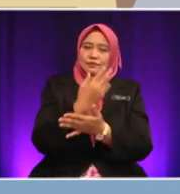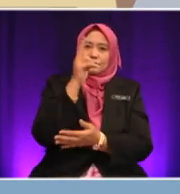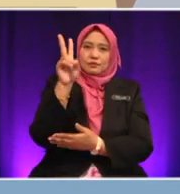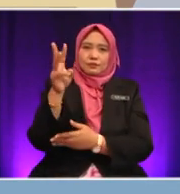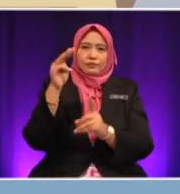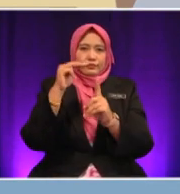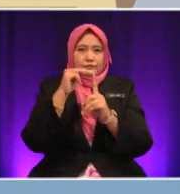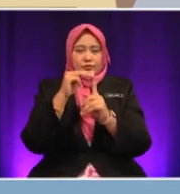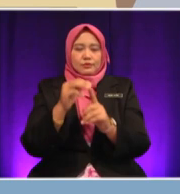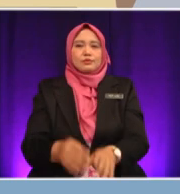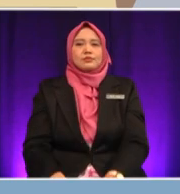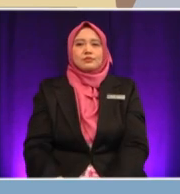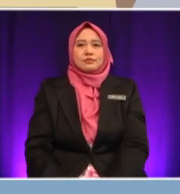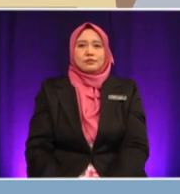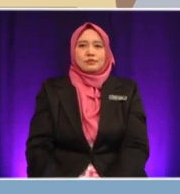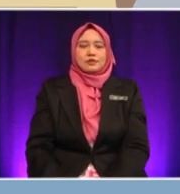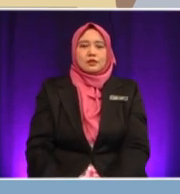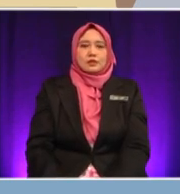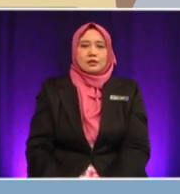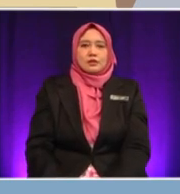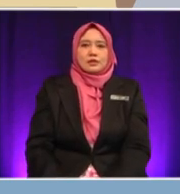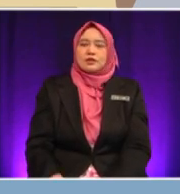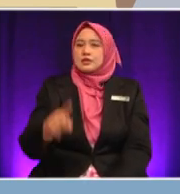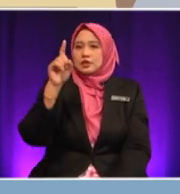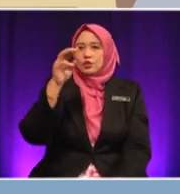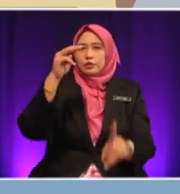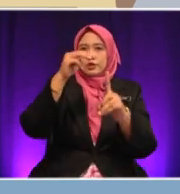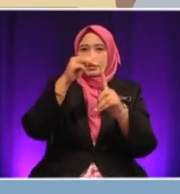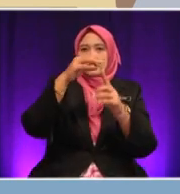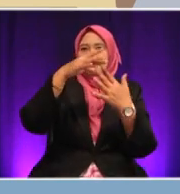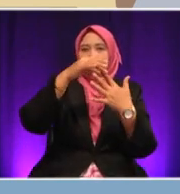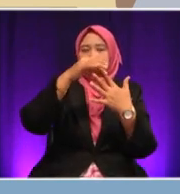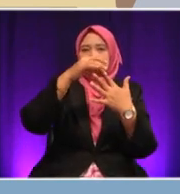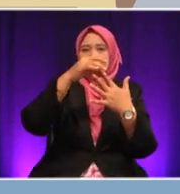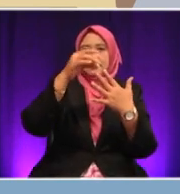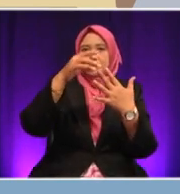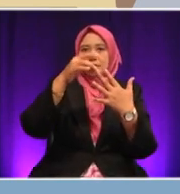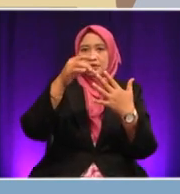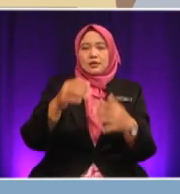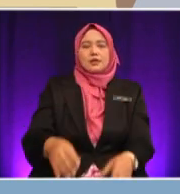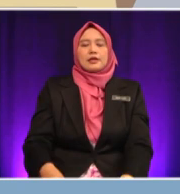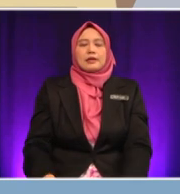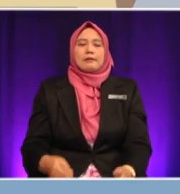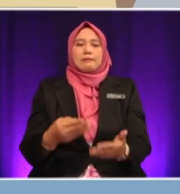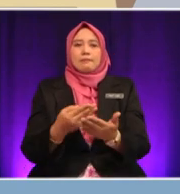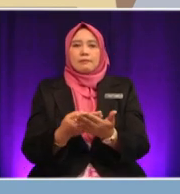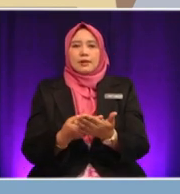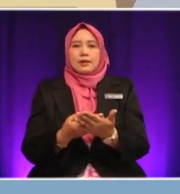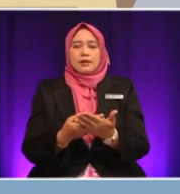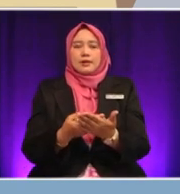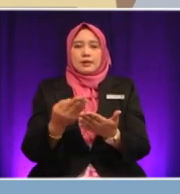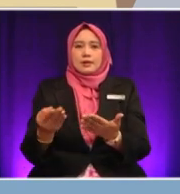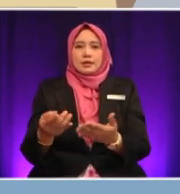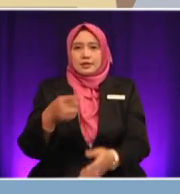markas sebab kita pilih pilih itu dapat satu markah ya bila kita bagi sebab beli justifikasi baru dapat 2